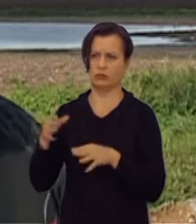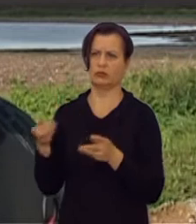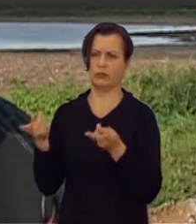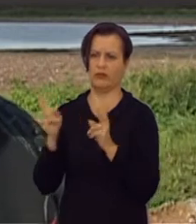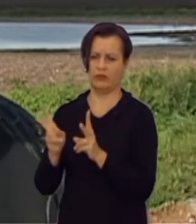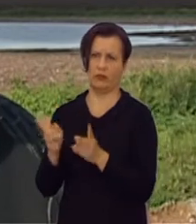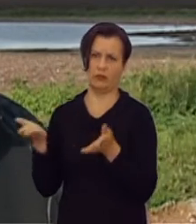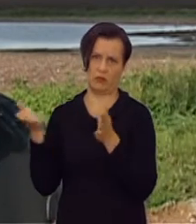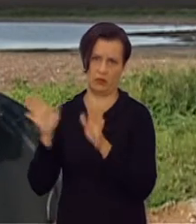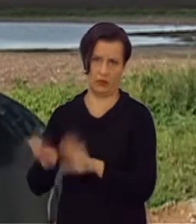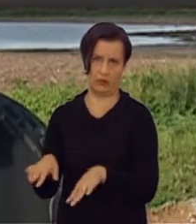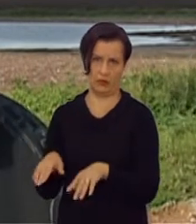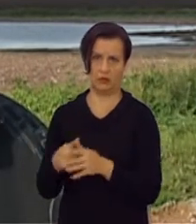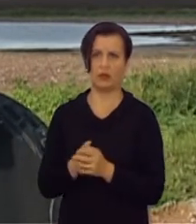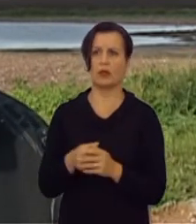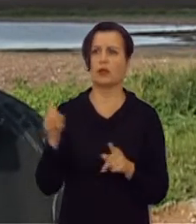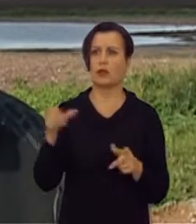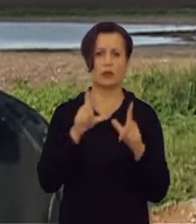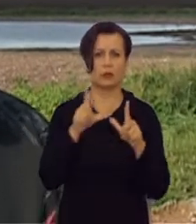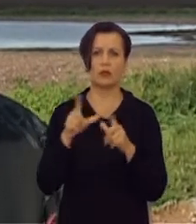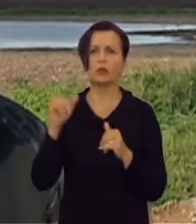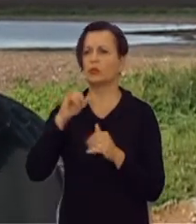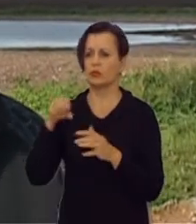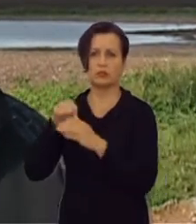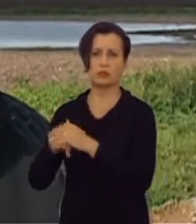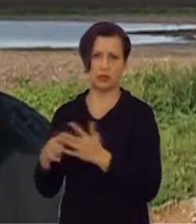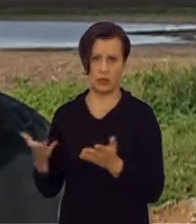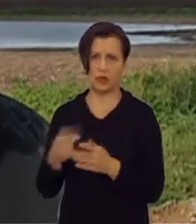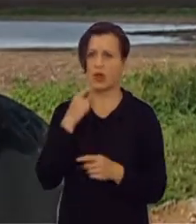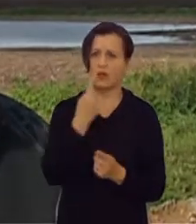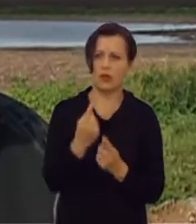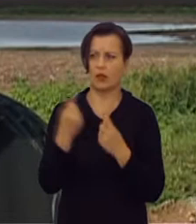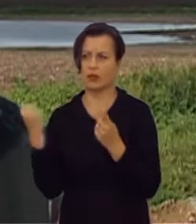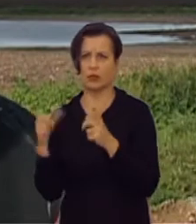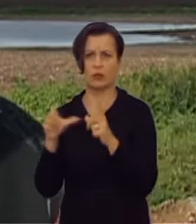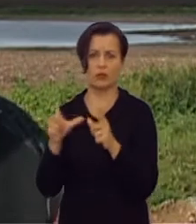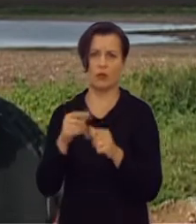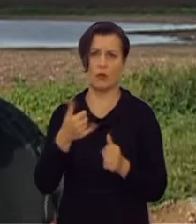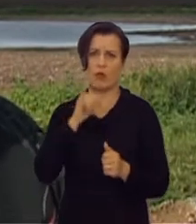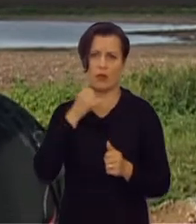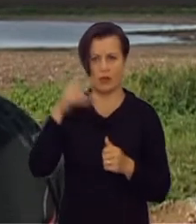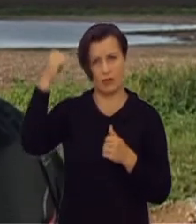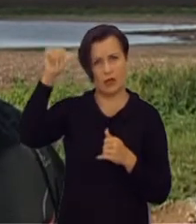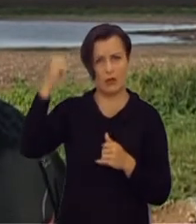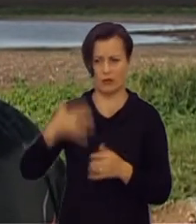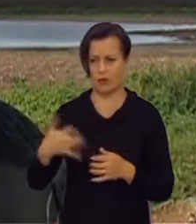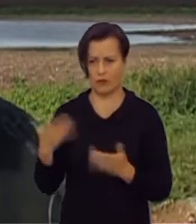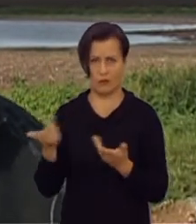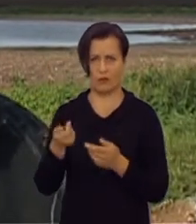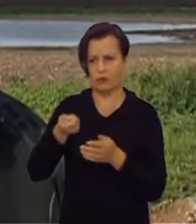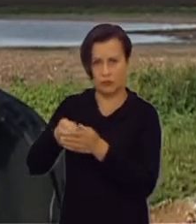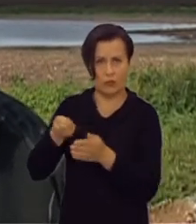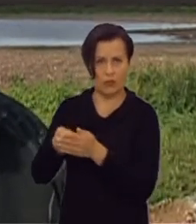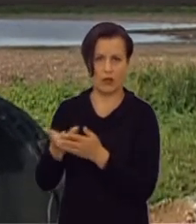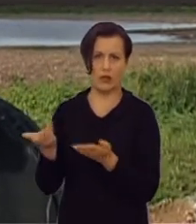ir paliksim. Niekas, aš manau, kad iš ūkininkų, nes neturės kur netų grūdų, nu gal tai vienas kitas dar kažką bandys, gyvuliukam